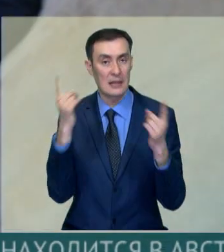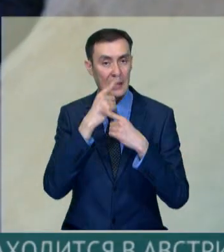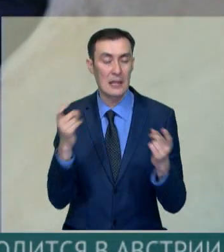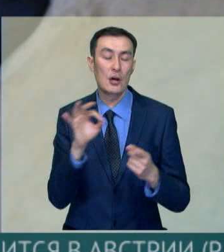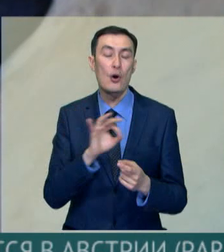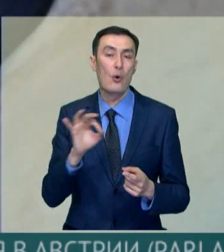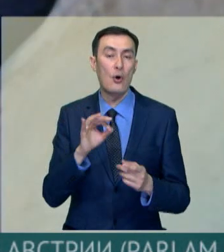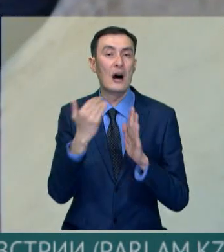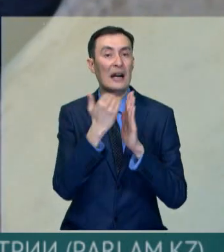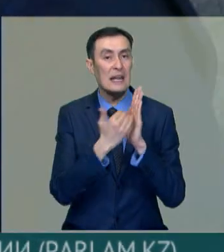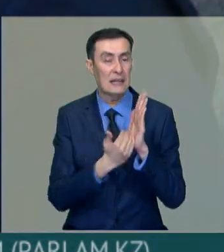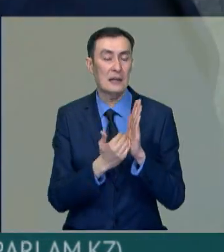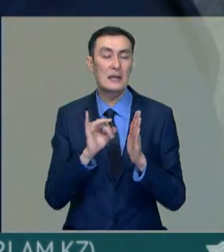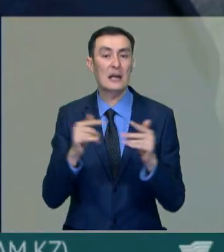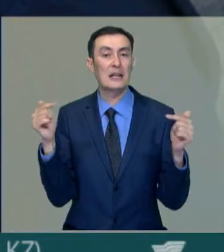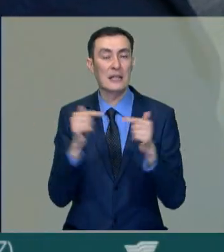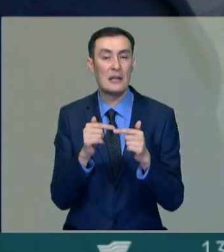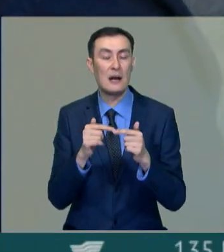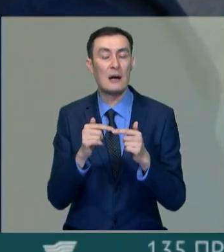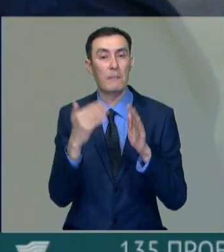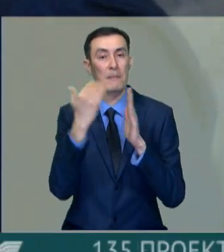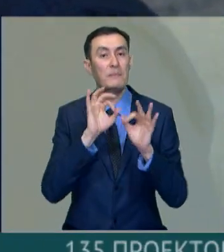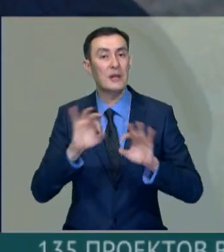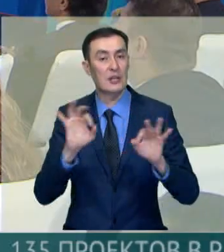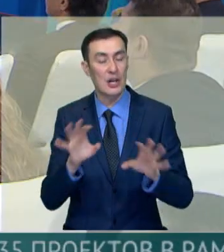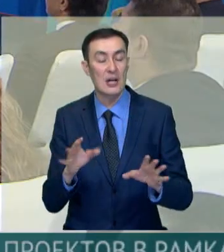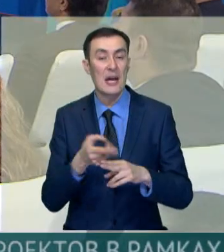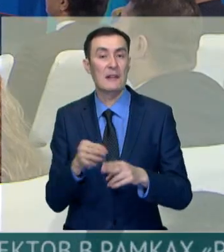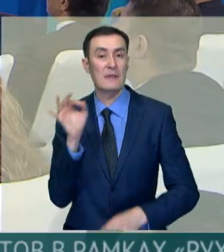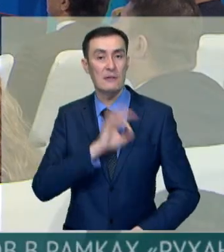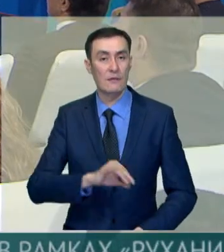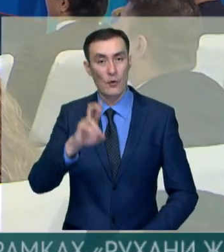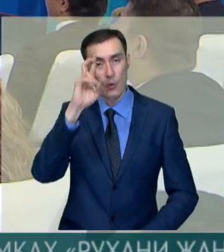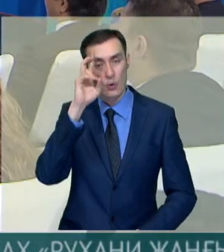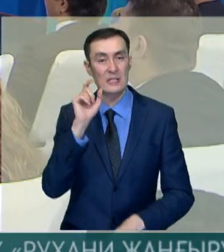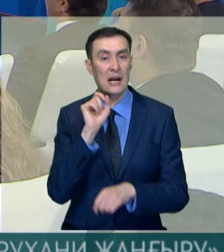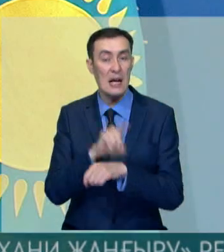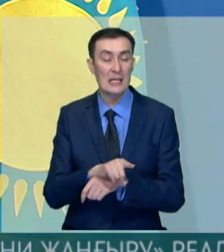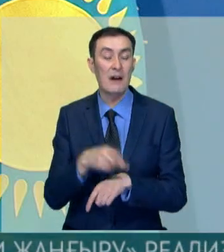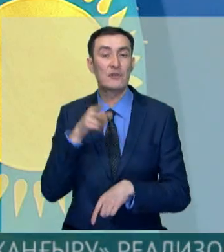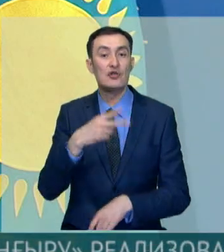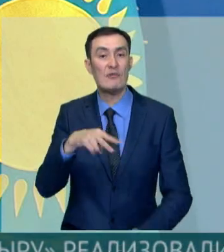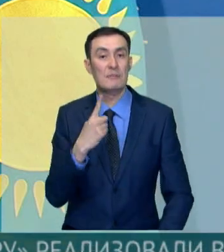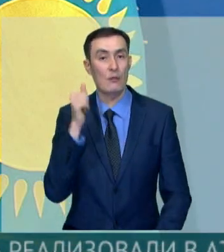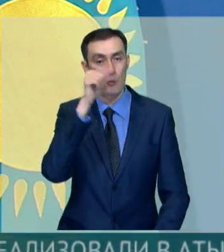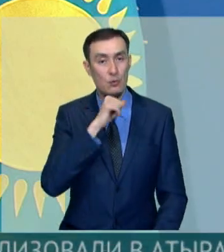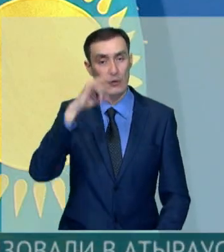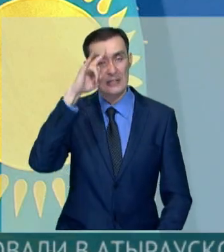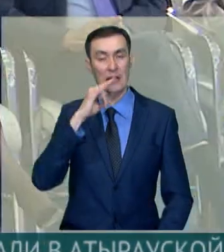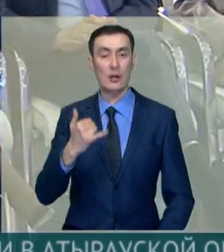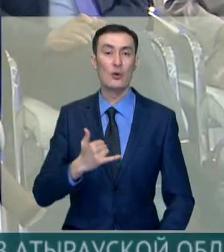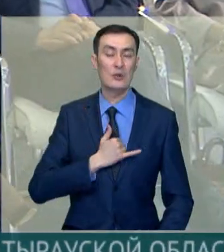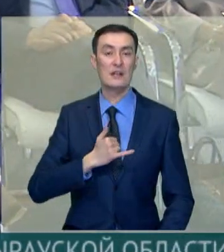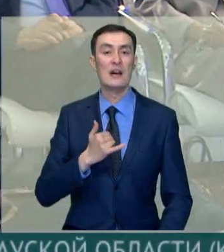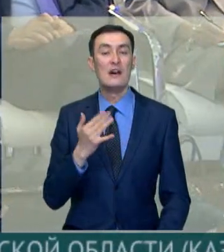рейтингах телеканалов и конкретных телепродуктах. Это повысит эффективность госинформзаказа. А в 2021 году в Казахстане